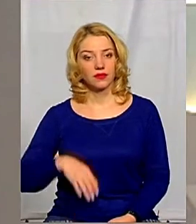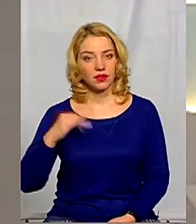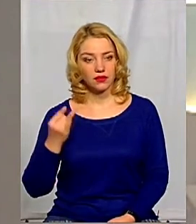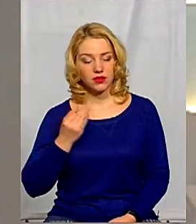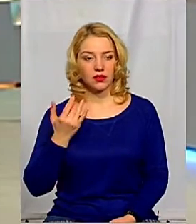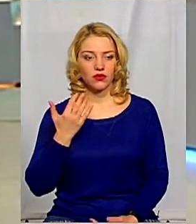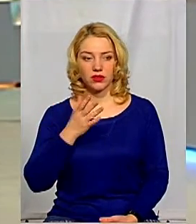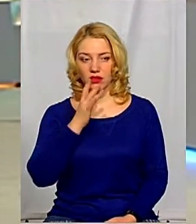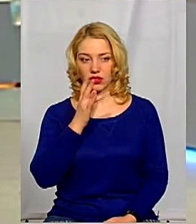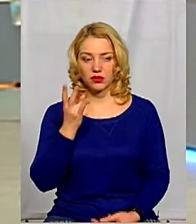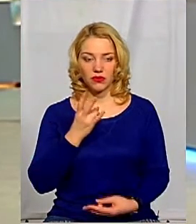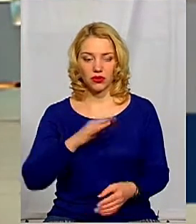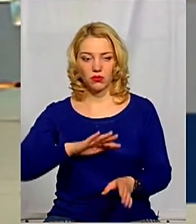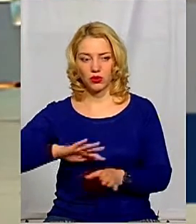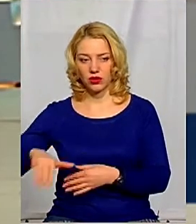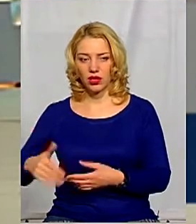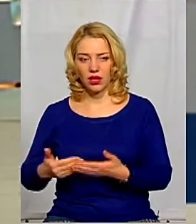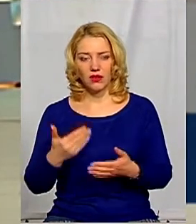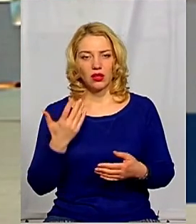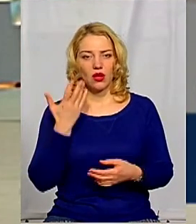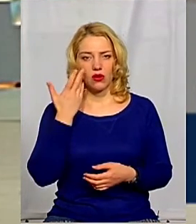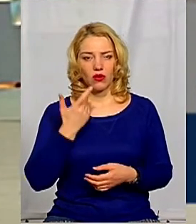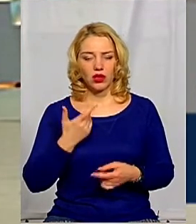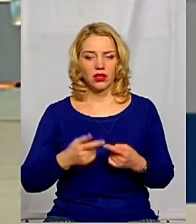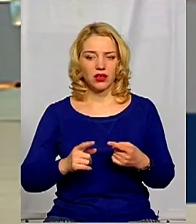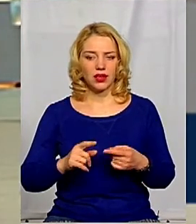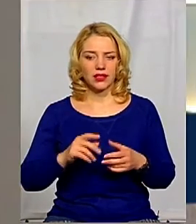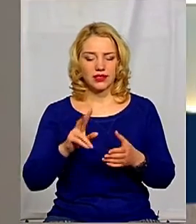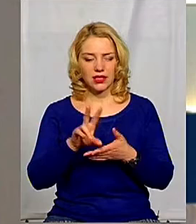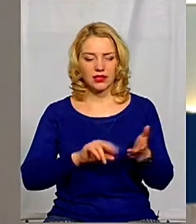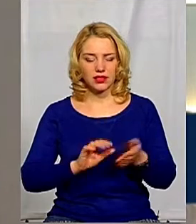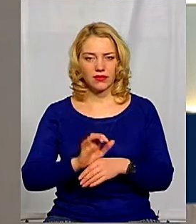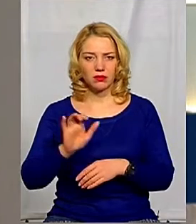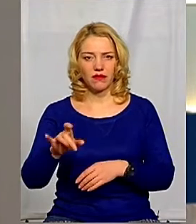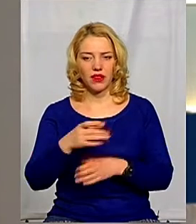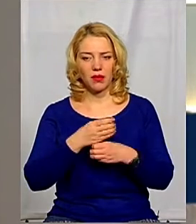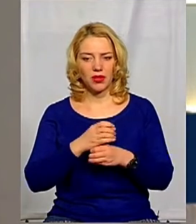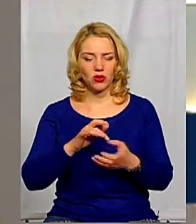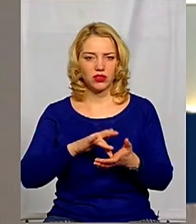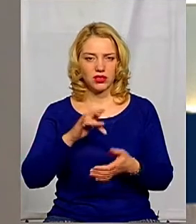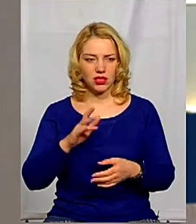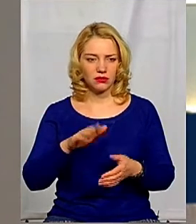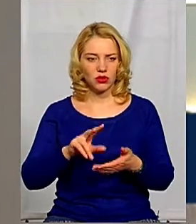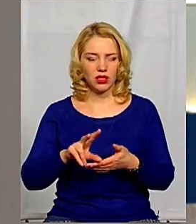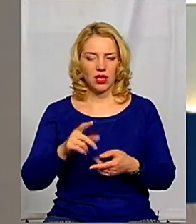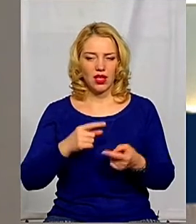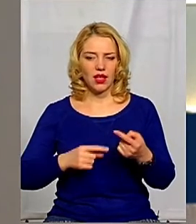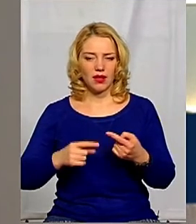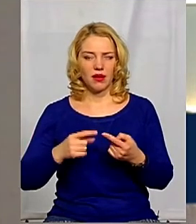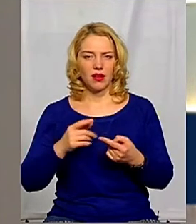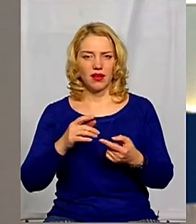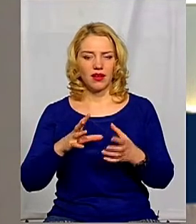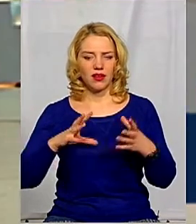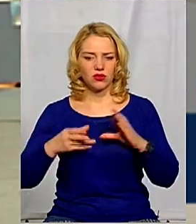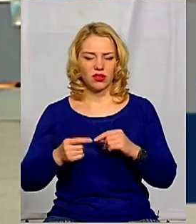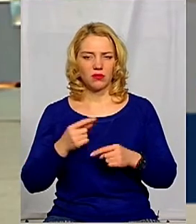Цікаво, скільки часу може пройти, відколи зразки відправили в лабораторний центр, потім в Київ, потім результати повернуться, от, наприклад,